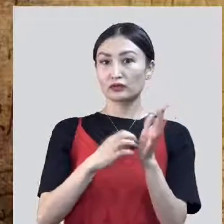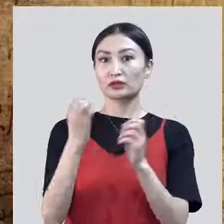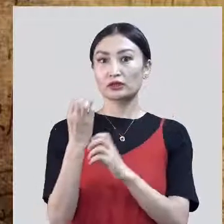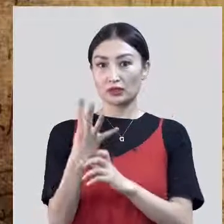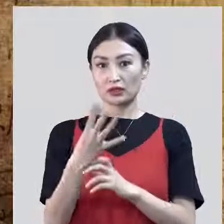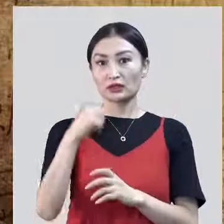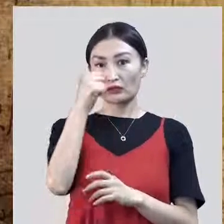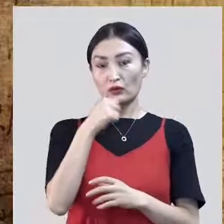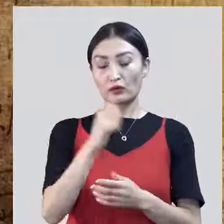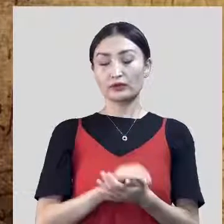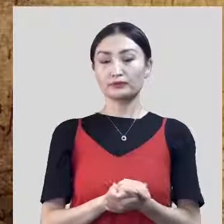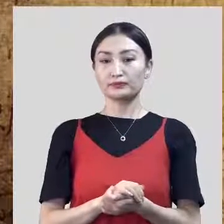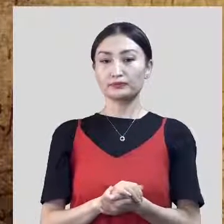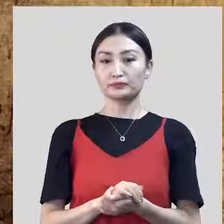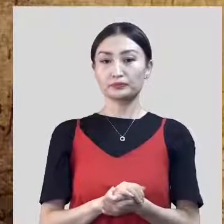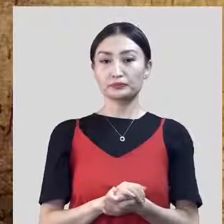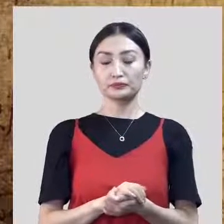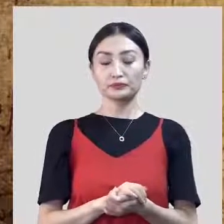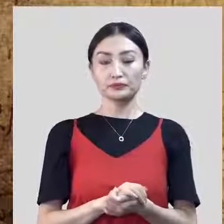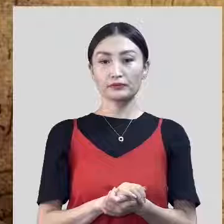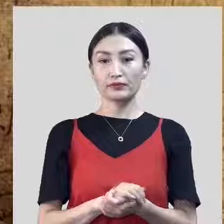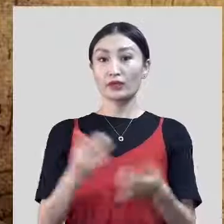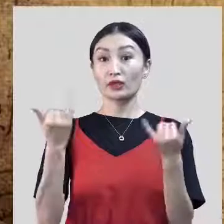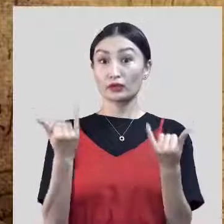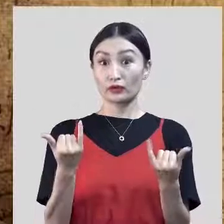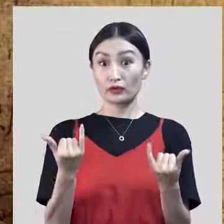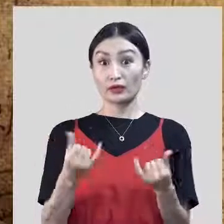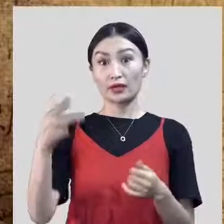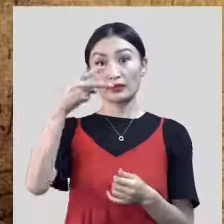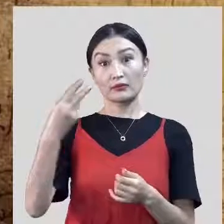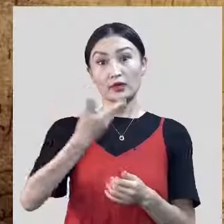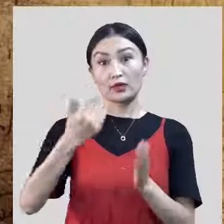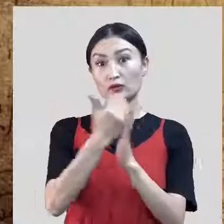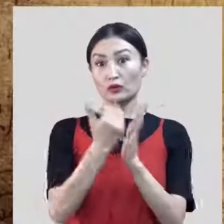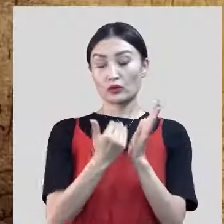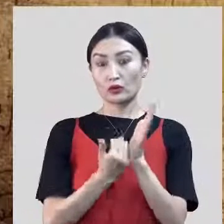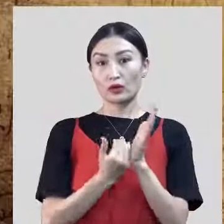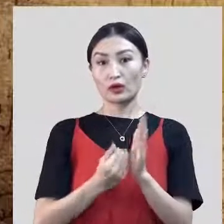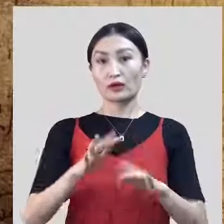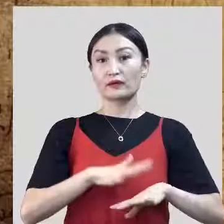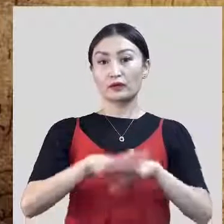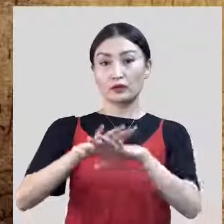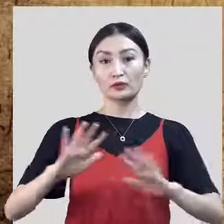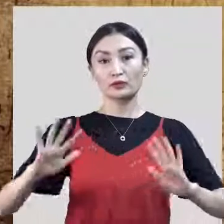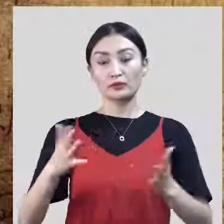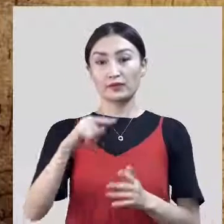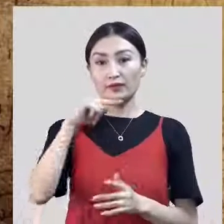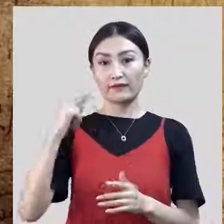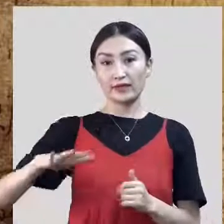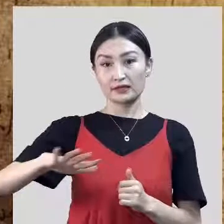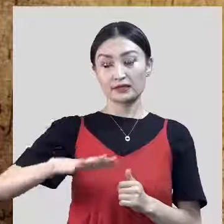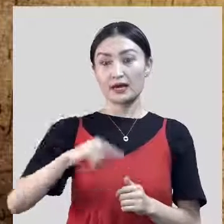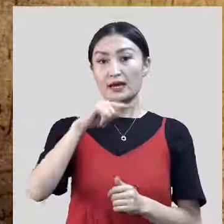1914 года сегодня тема нашего урока революционные события в россии